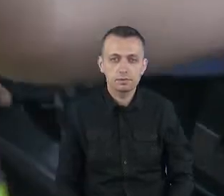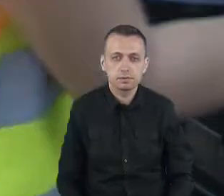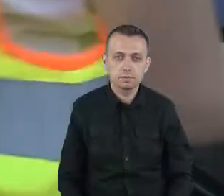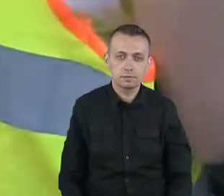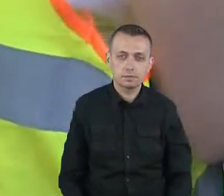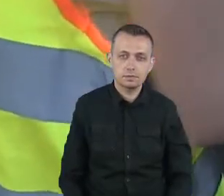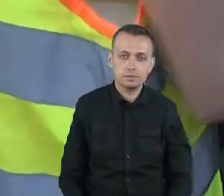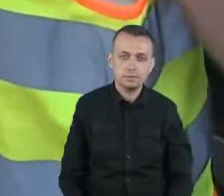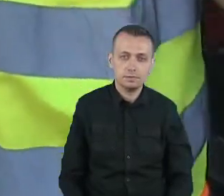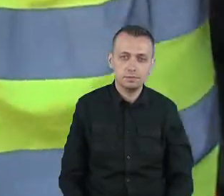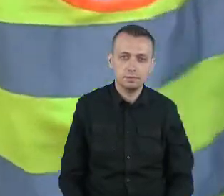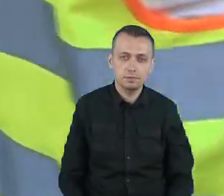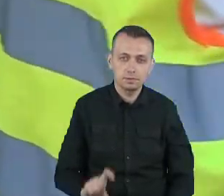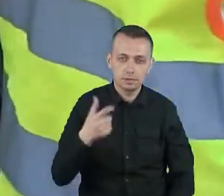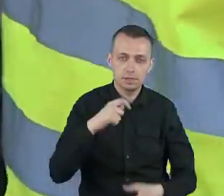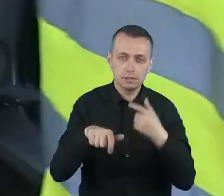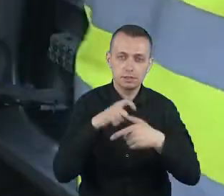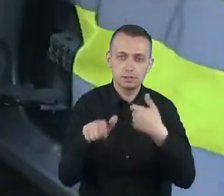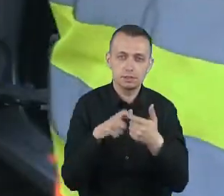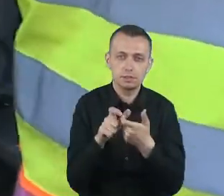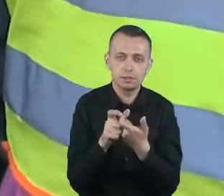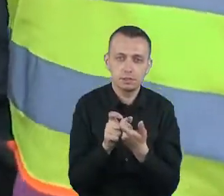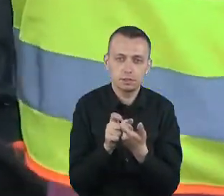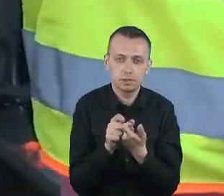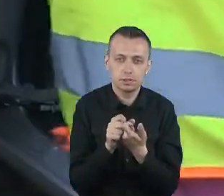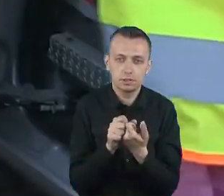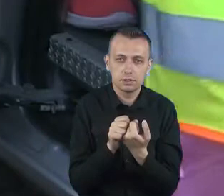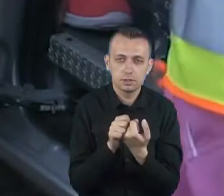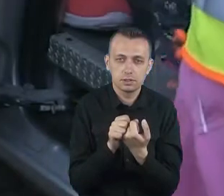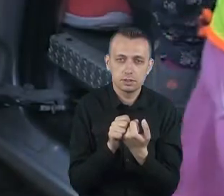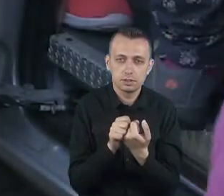Byłaś w jakimś? Tak. I co robiłaś?